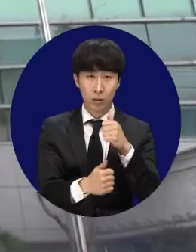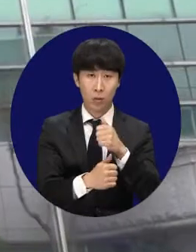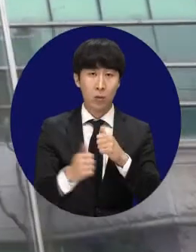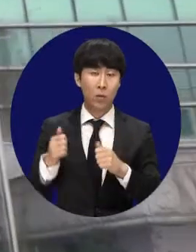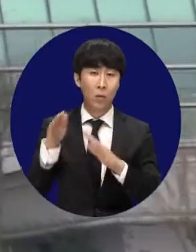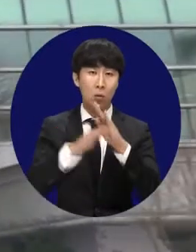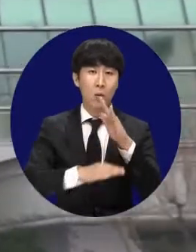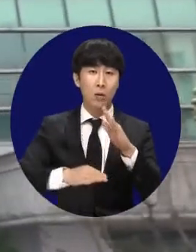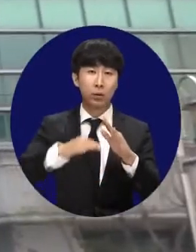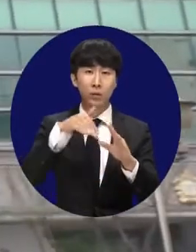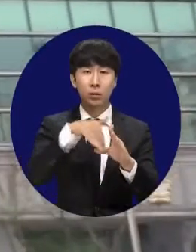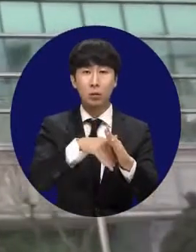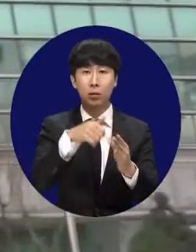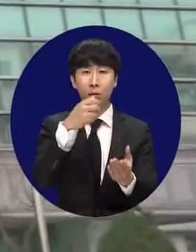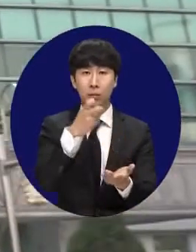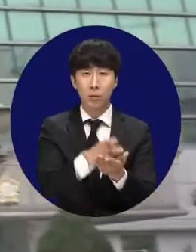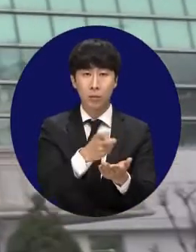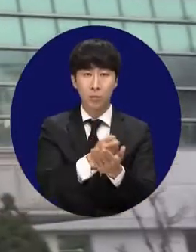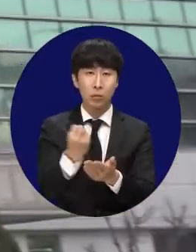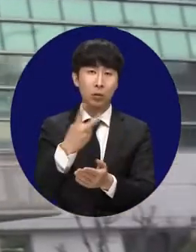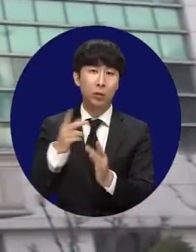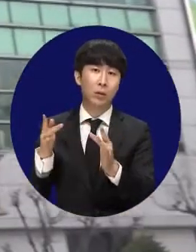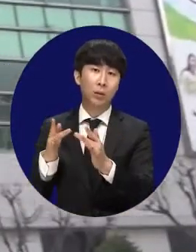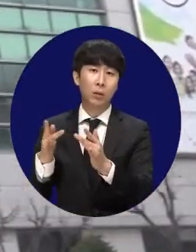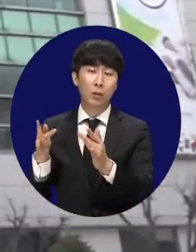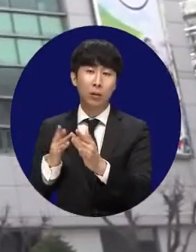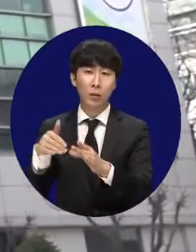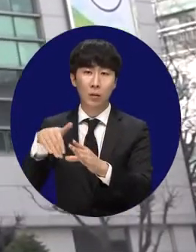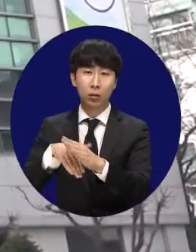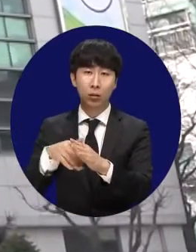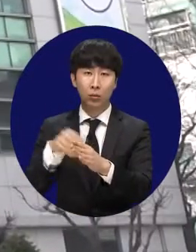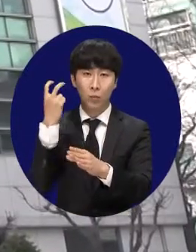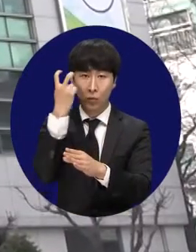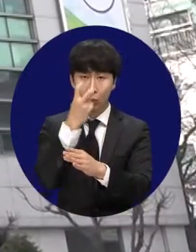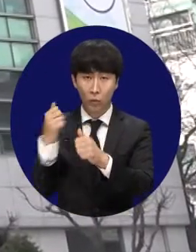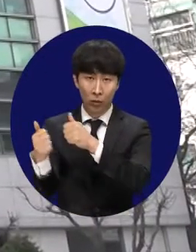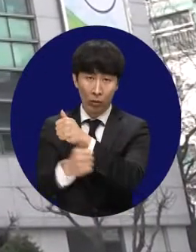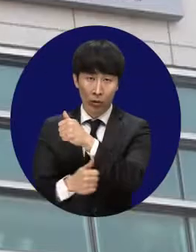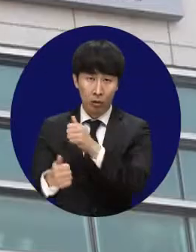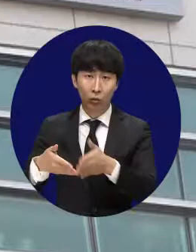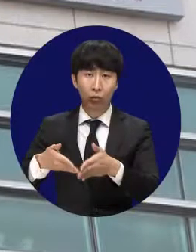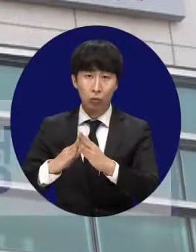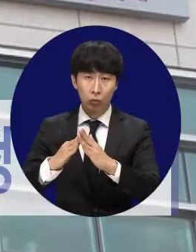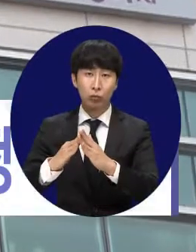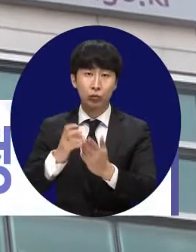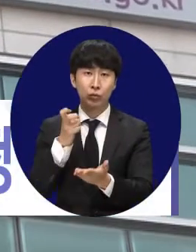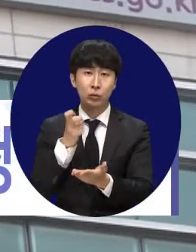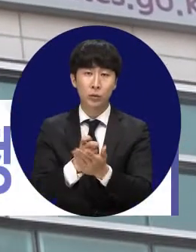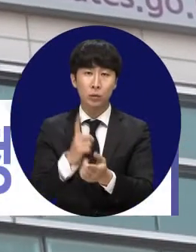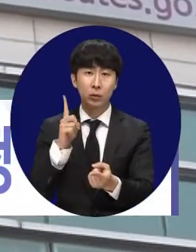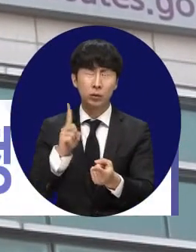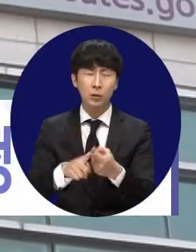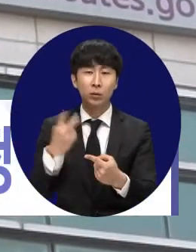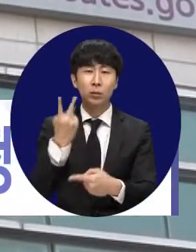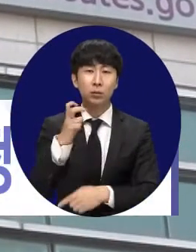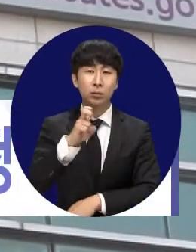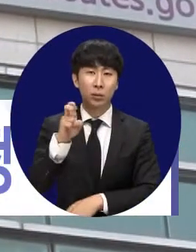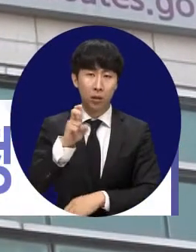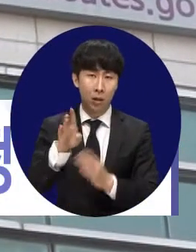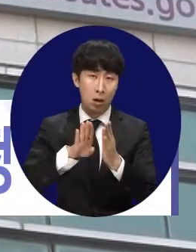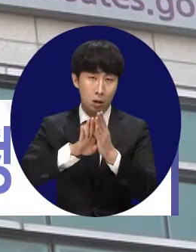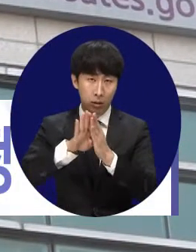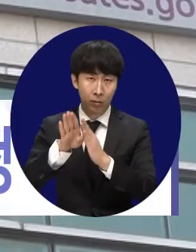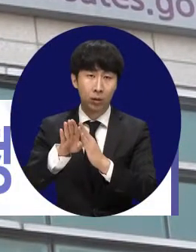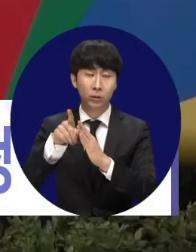중앙선거관리위원회는 공직선거법과 인터넷선거보도심의위원회의 구성 및 운영에 관한 규칙에 따라 2020년도 하반기 심의